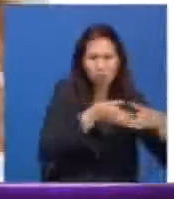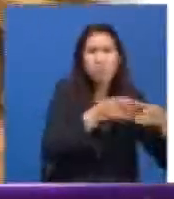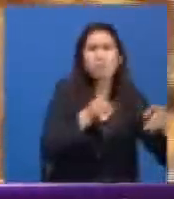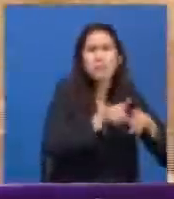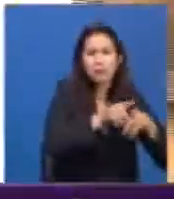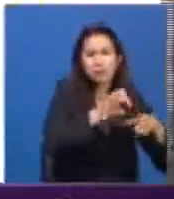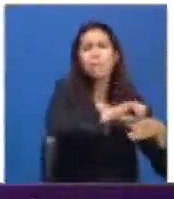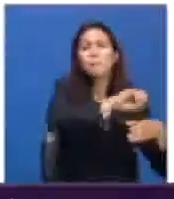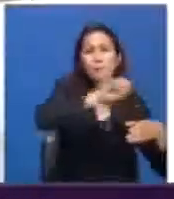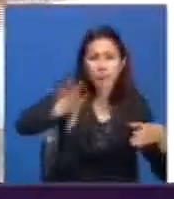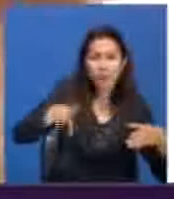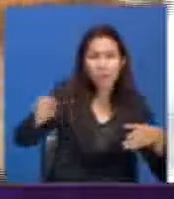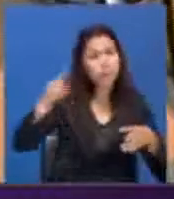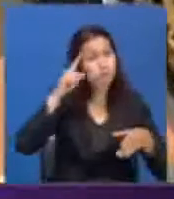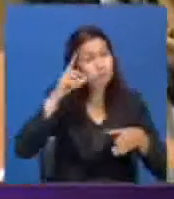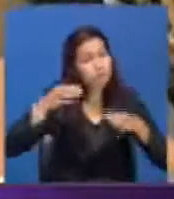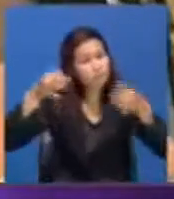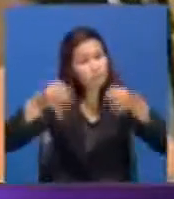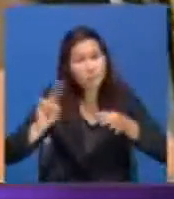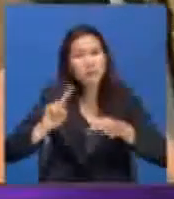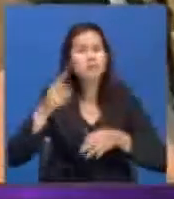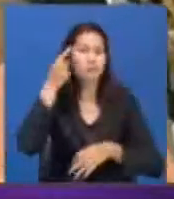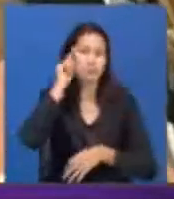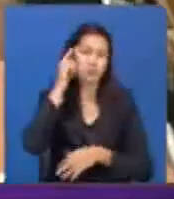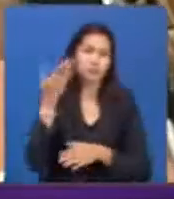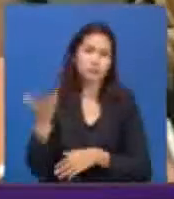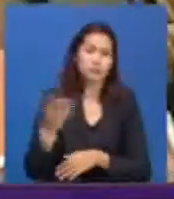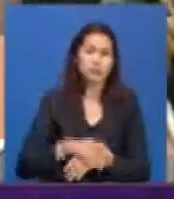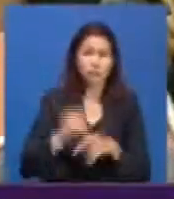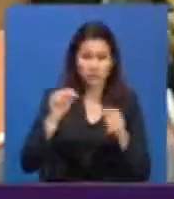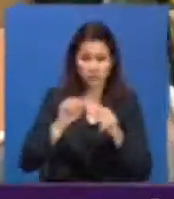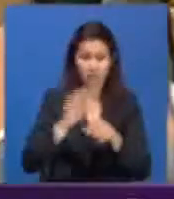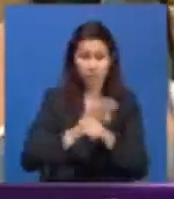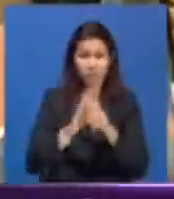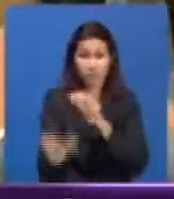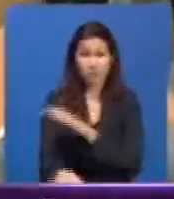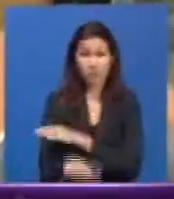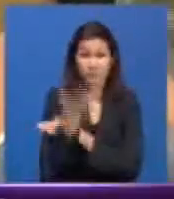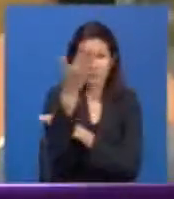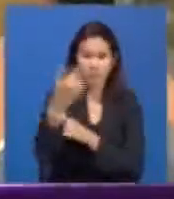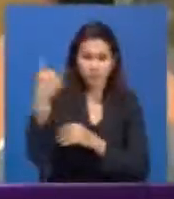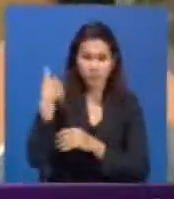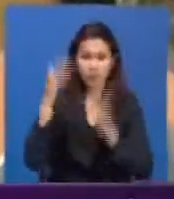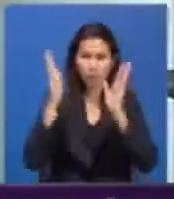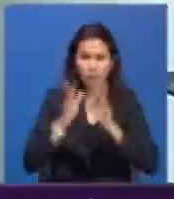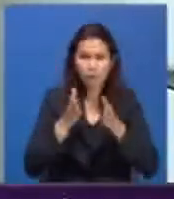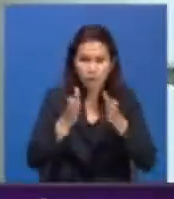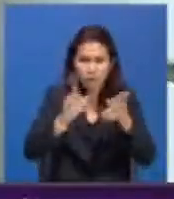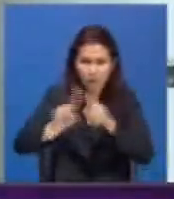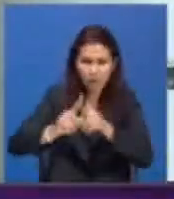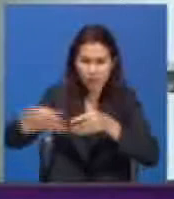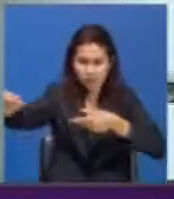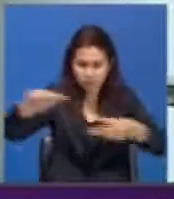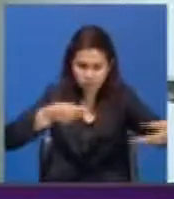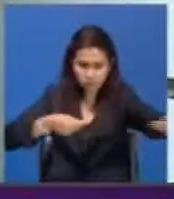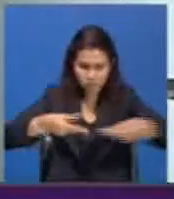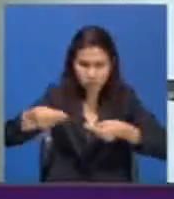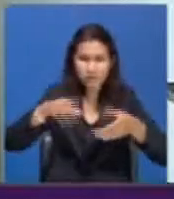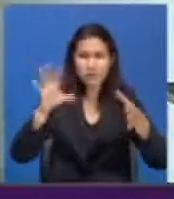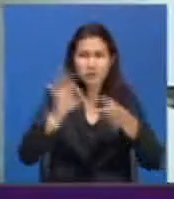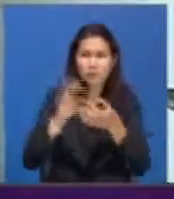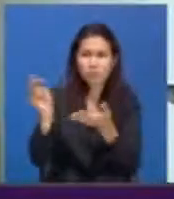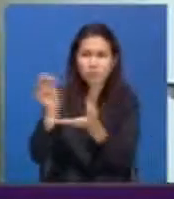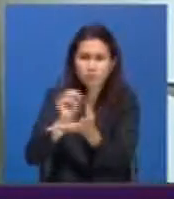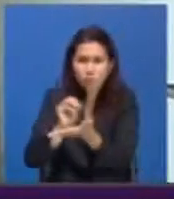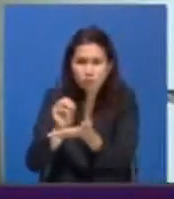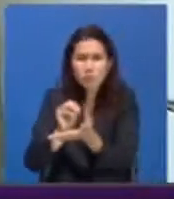ส่วนที่ทำเนียบรัฐบาลค่ะตั้งแต่ช่วงเช้าที่ผ่านมามีหลายกลุ่มนะคะที่มายื่นหนังสือข้อเรียกร้องต่างๆอย่างเช่นมูลนิธิเพื่อนหญิงร่วมกับเครือข่ายส